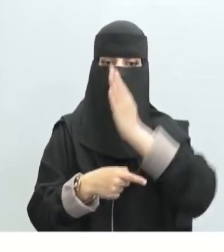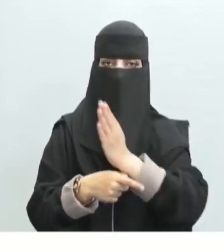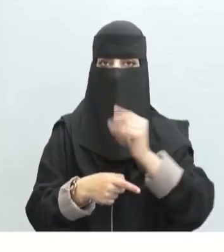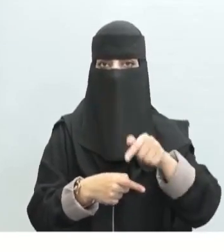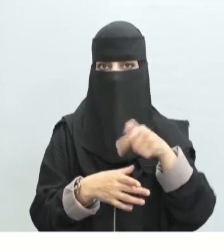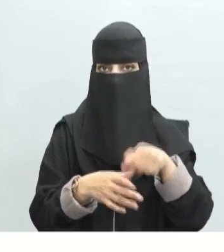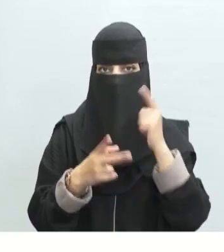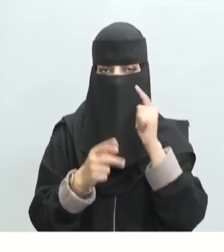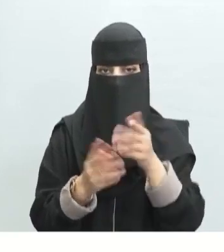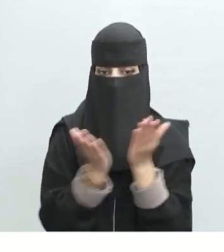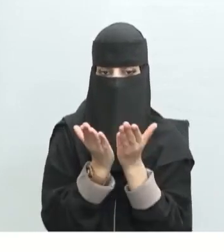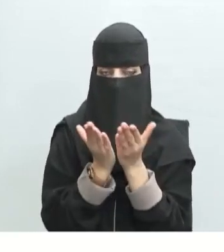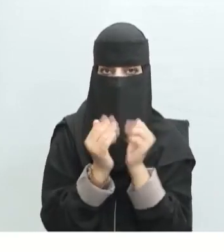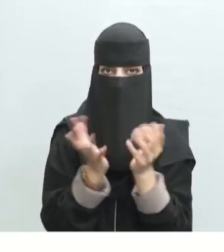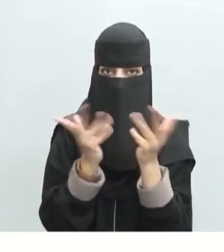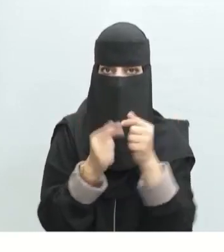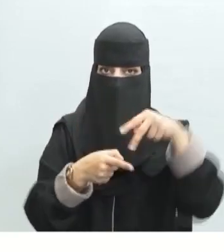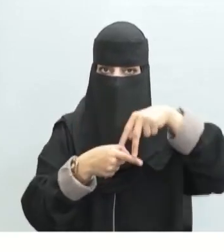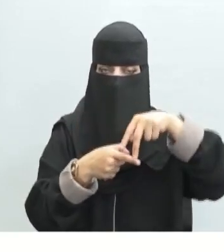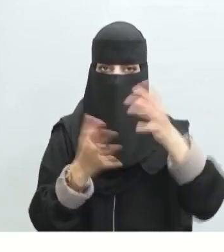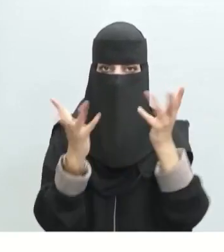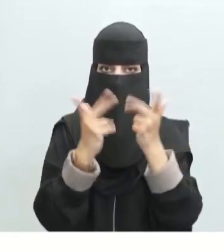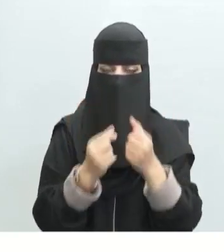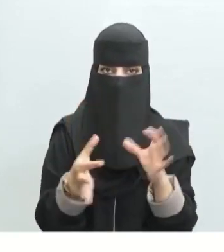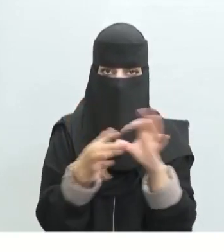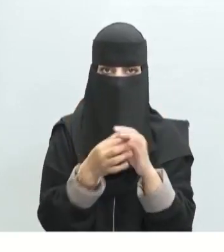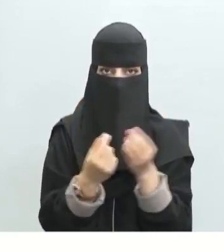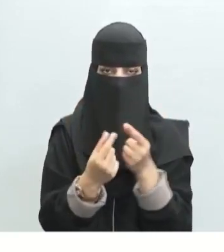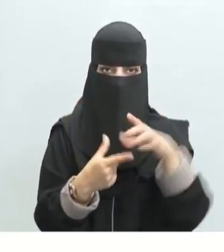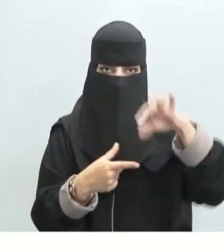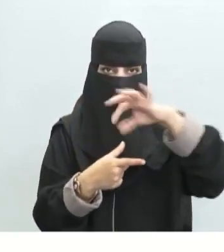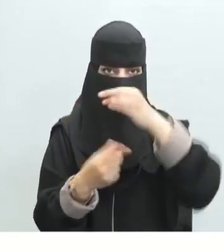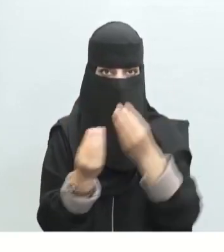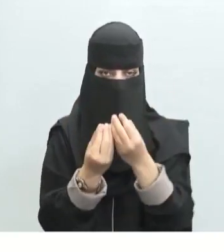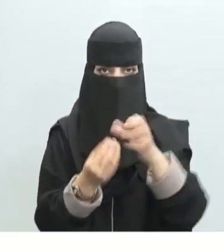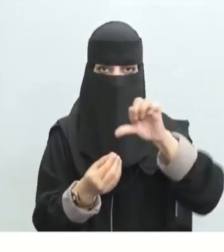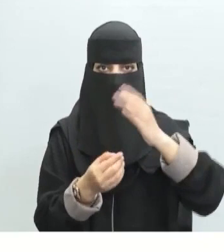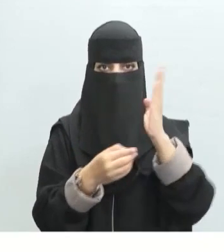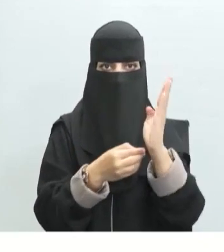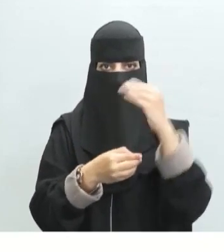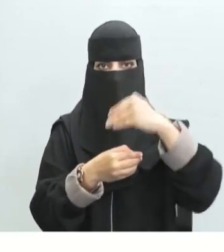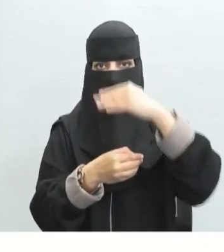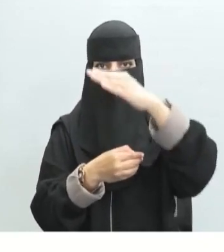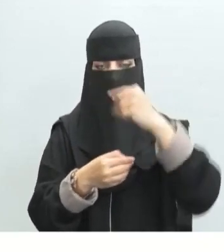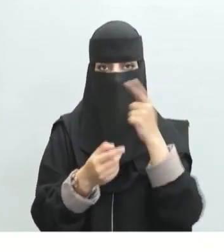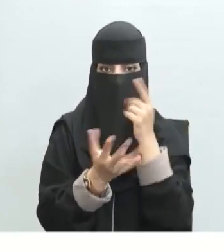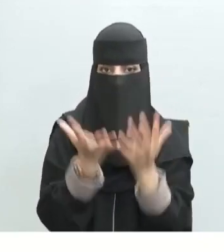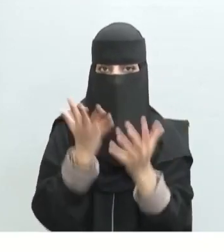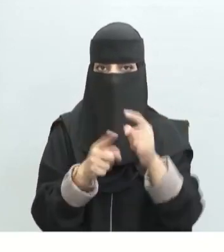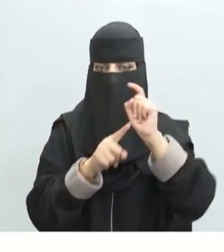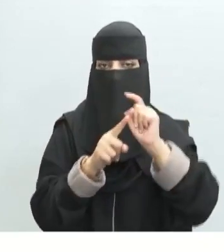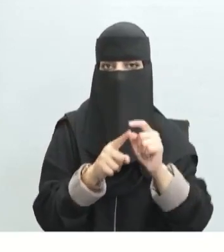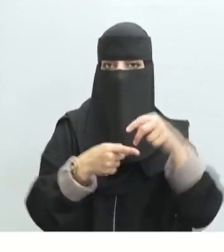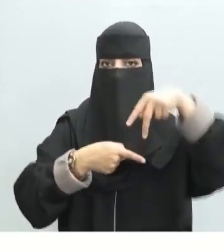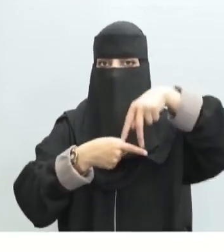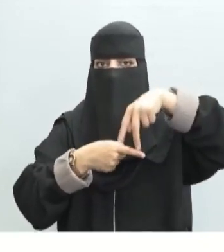فبالتالي دراسه حساب المثلثات هي دراسه العلاقه بين زوايا المثلث واضلاعه وتقارن النسبه